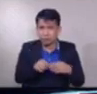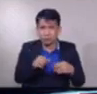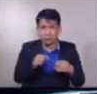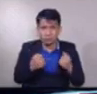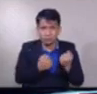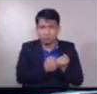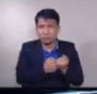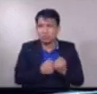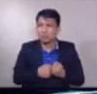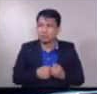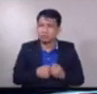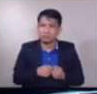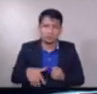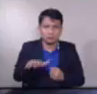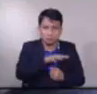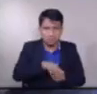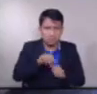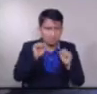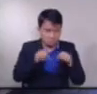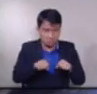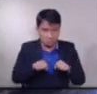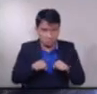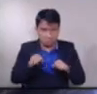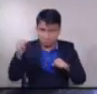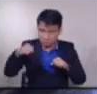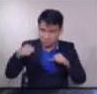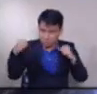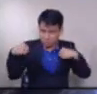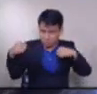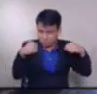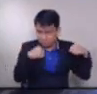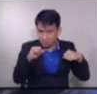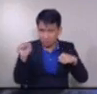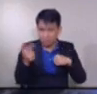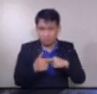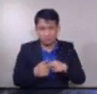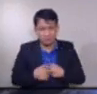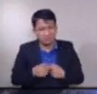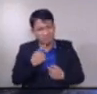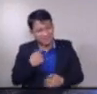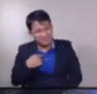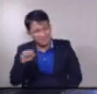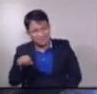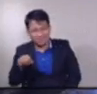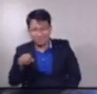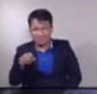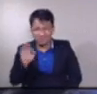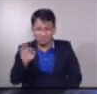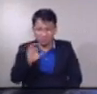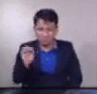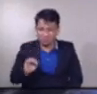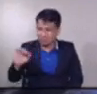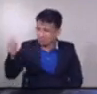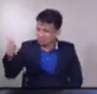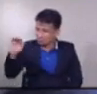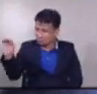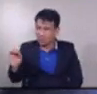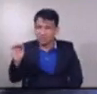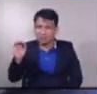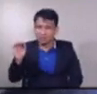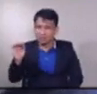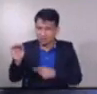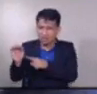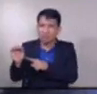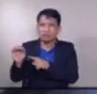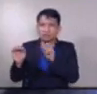lahat? I should say, it's a yes, 90%, but 10% of that is reserved. Ano yung 10% na babaguhin